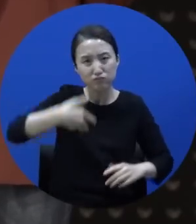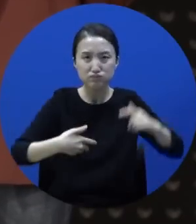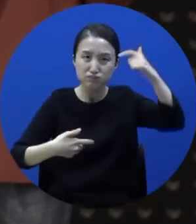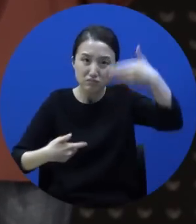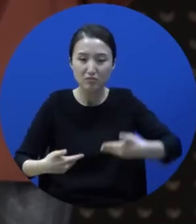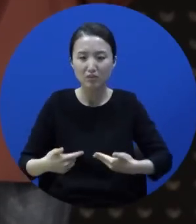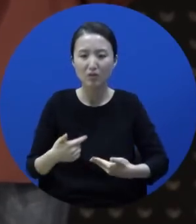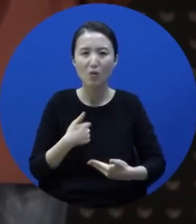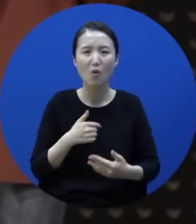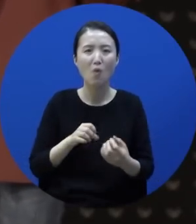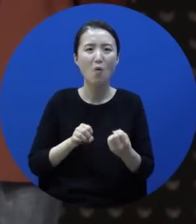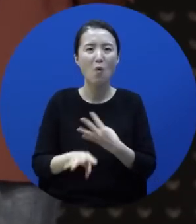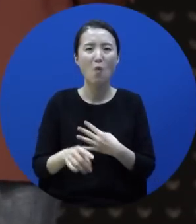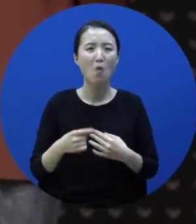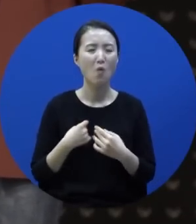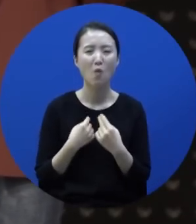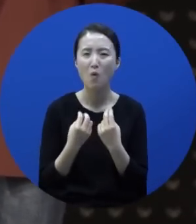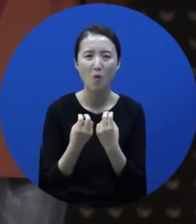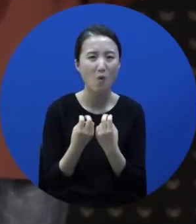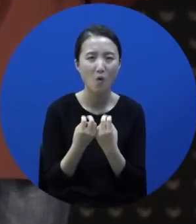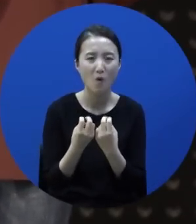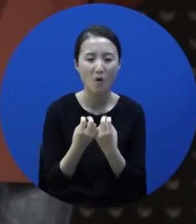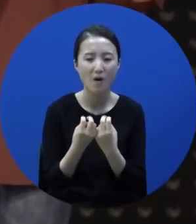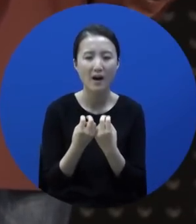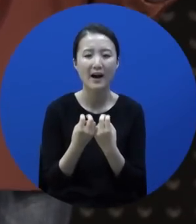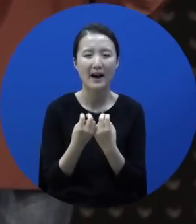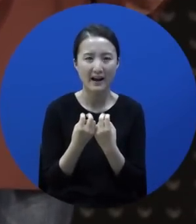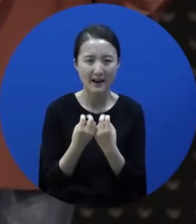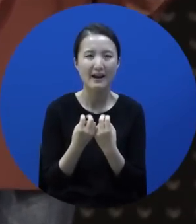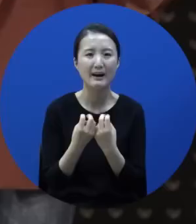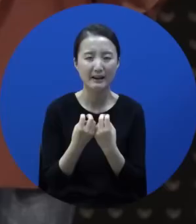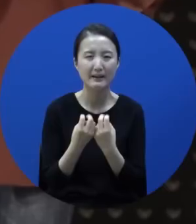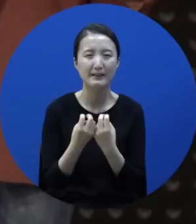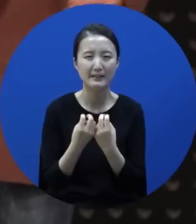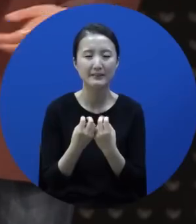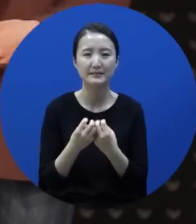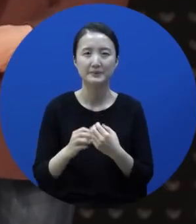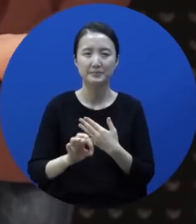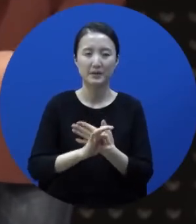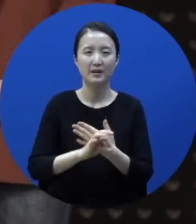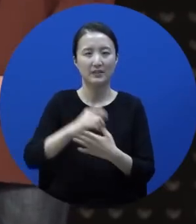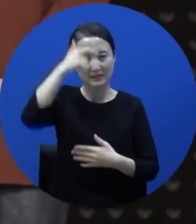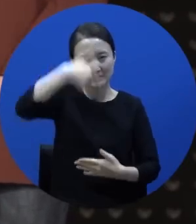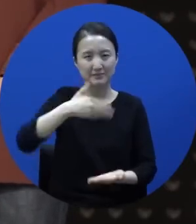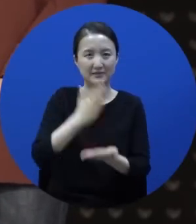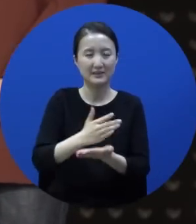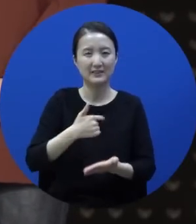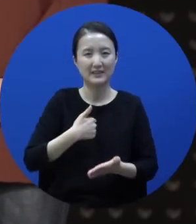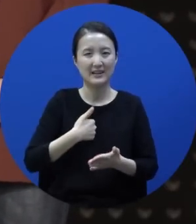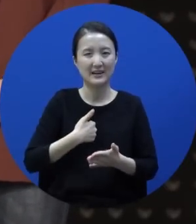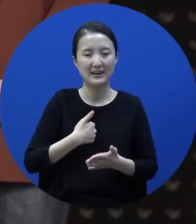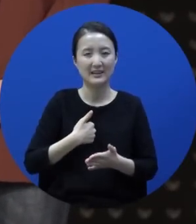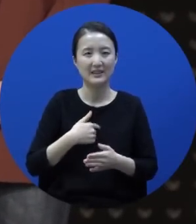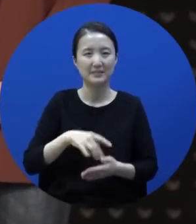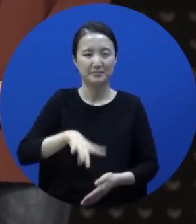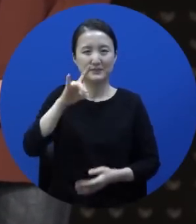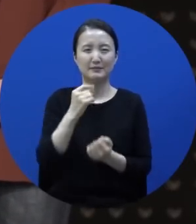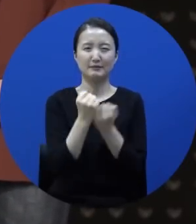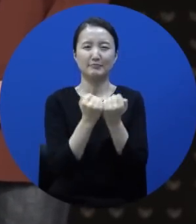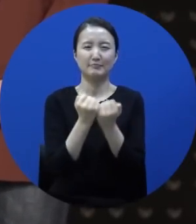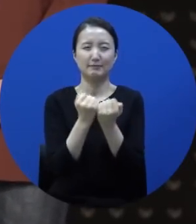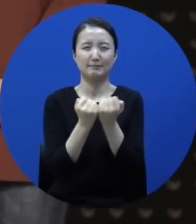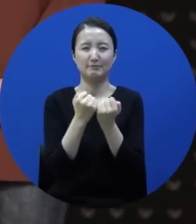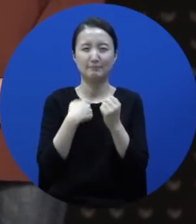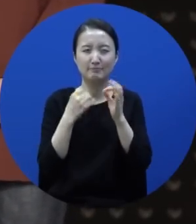막 던지면 난 대답할 수가 없어요. 그러니까 대화를 주도할 수밖에 없는 거죠. 그럼 어떻게 했냐? 아는 영어를 다